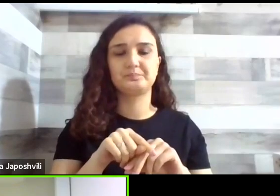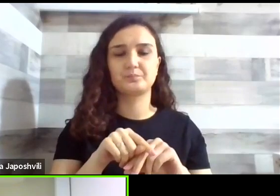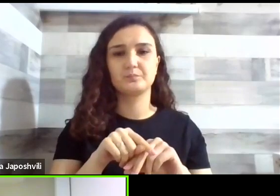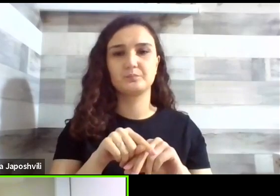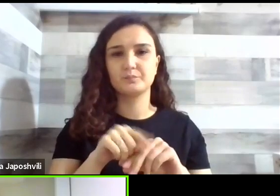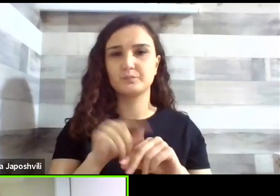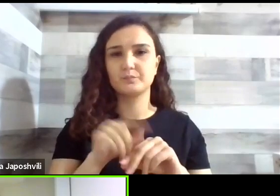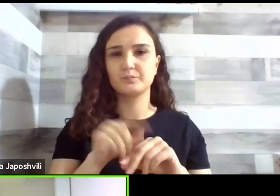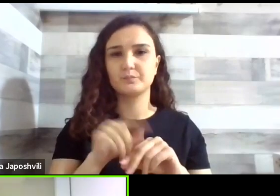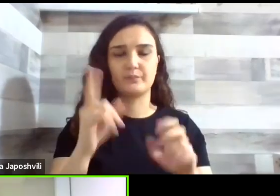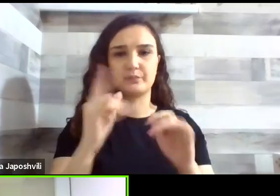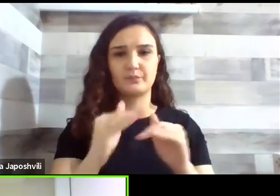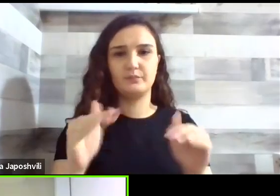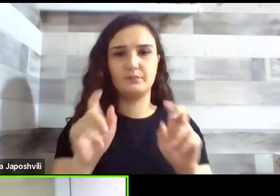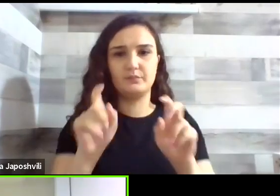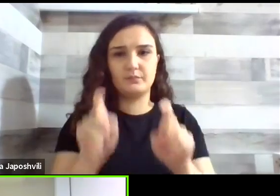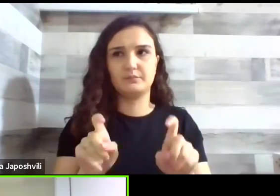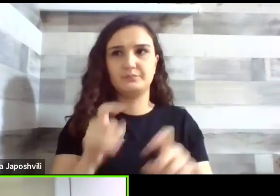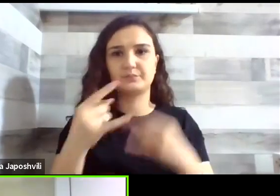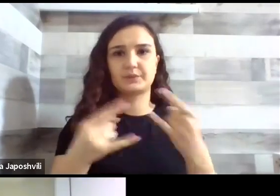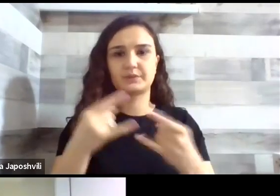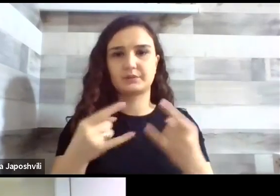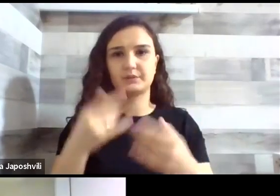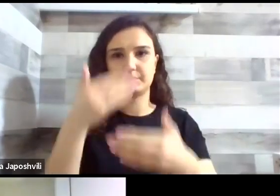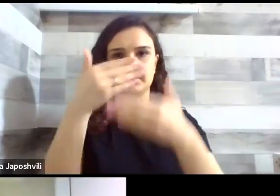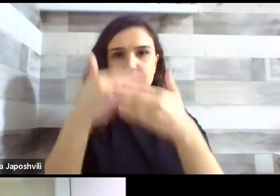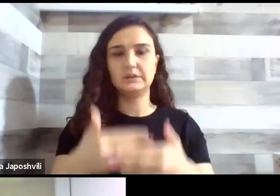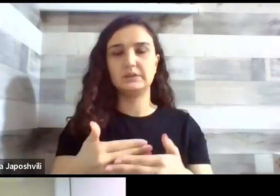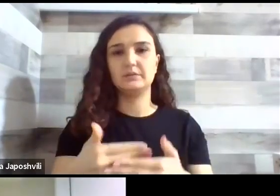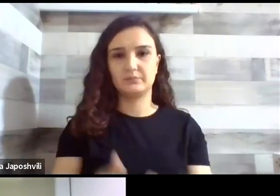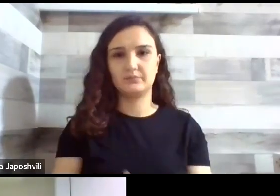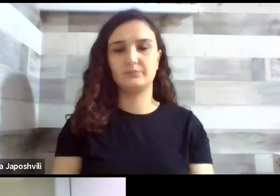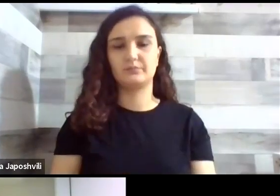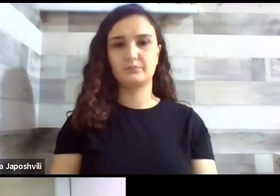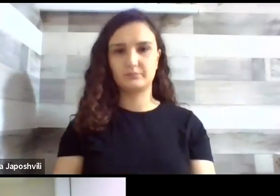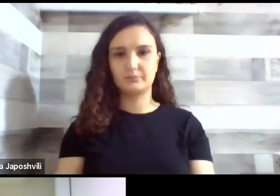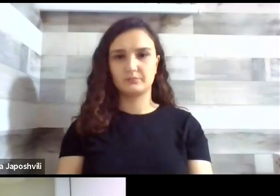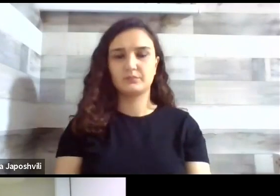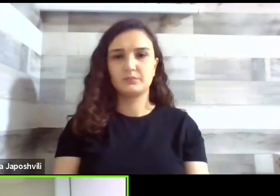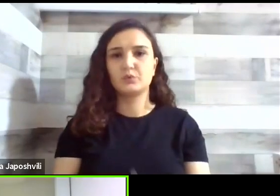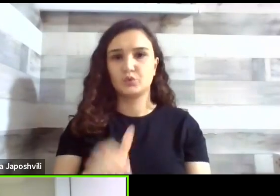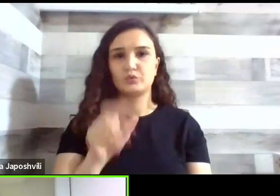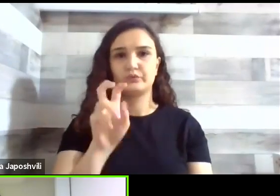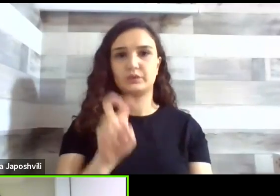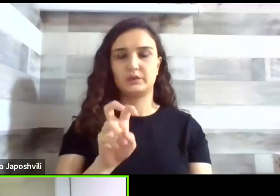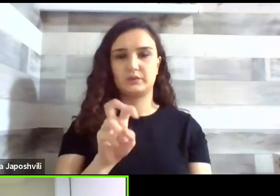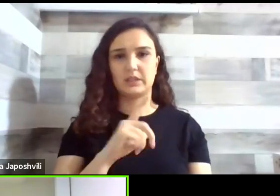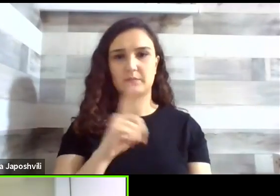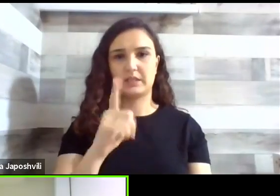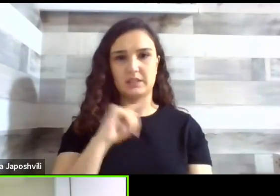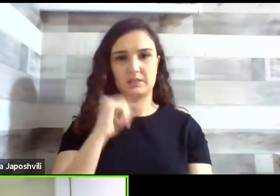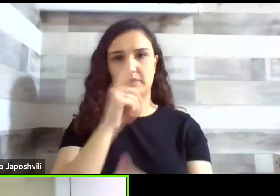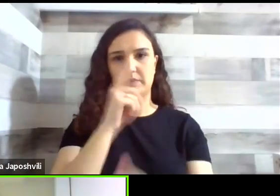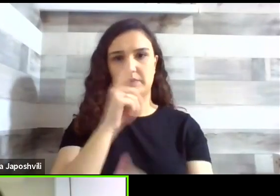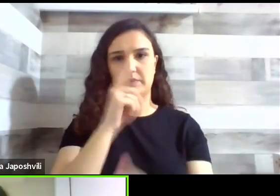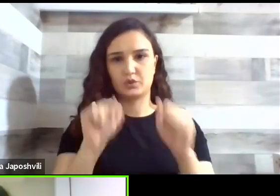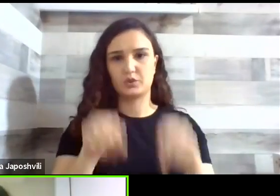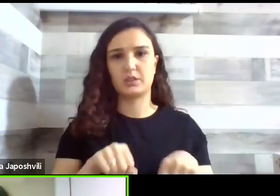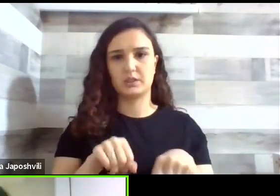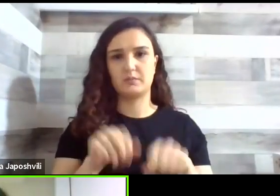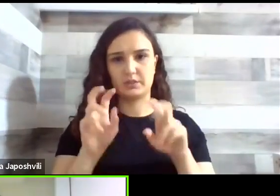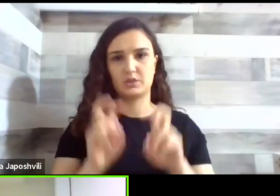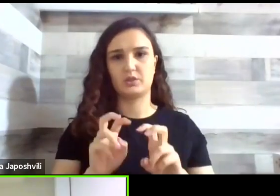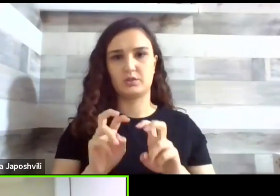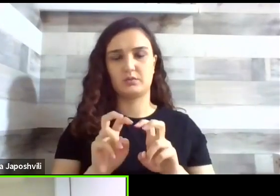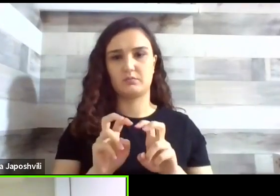არ ნიშნავს რომ ბავშვის ის ეკრანის წინათ როგორც ჩვენ ხო შედვართ ხო აქ ერთმანეთის პირისპირ შეიძლება